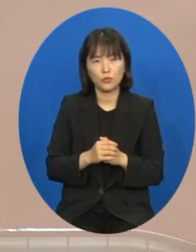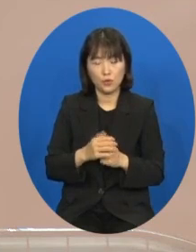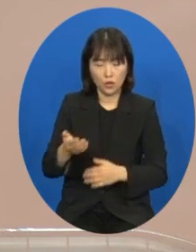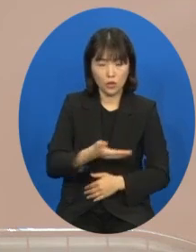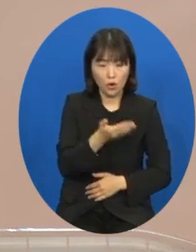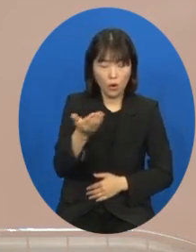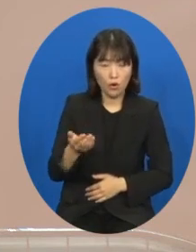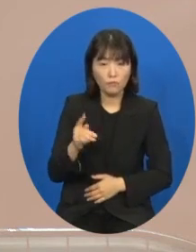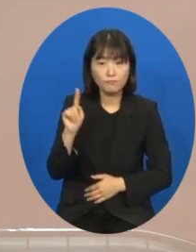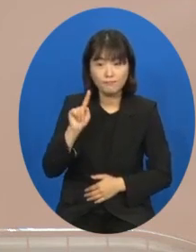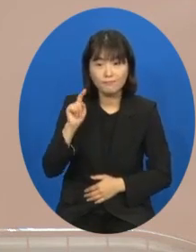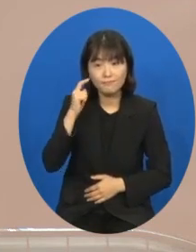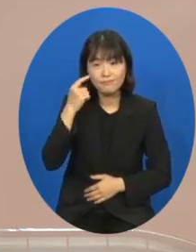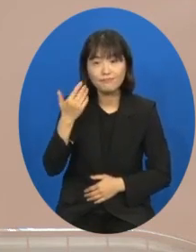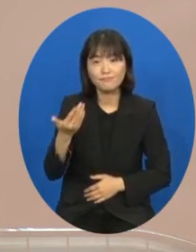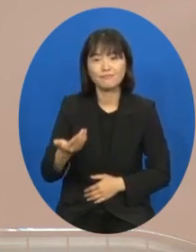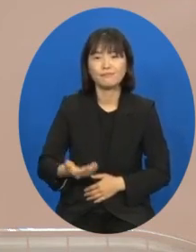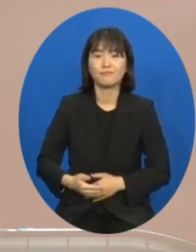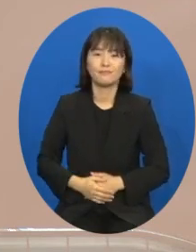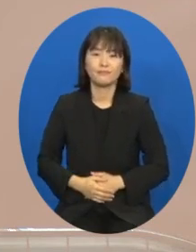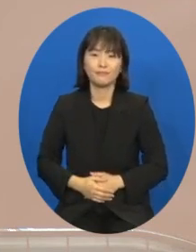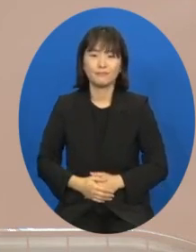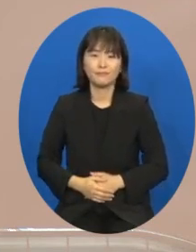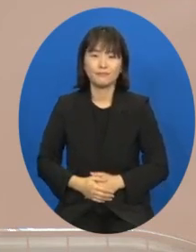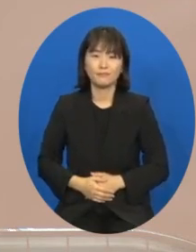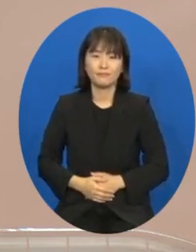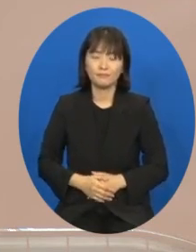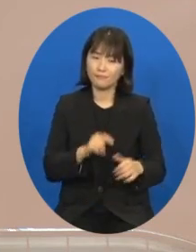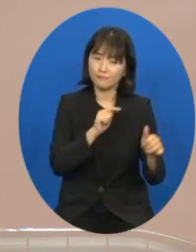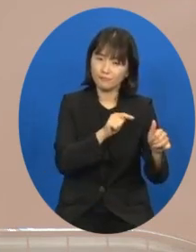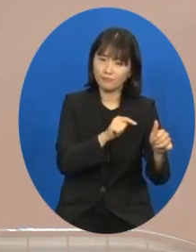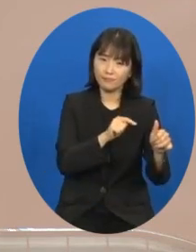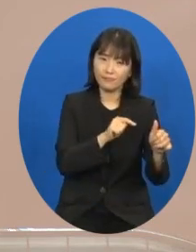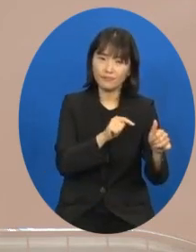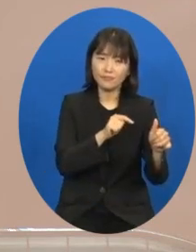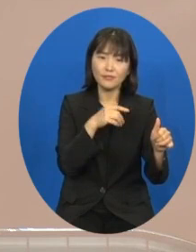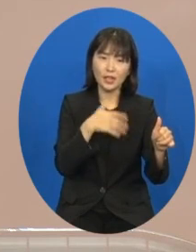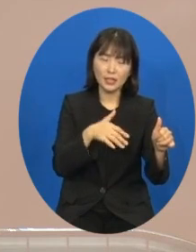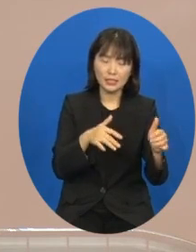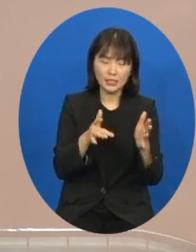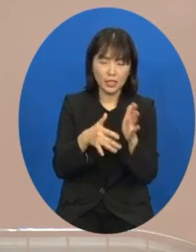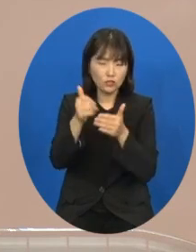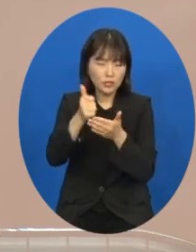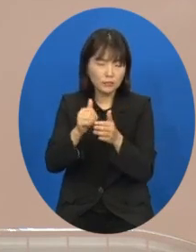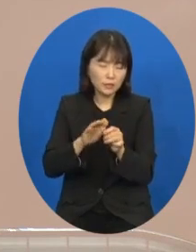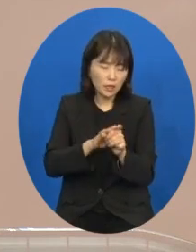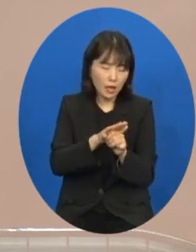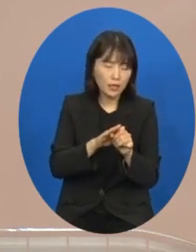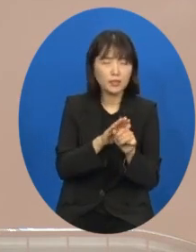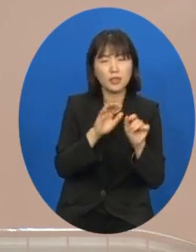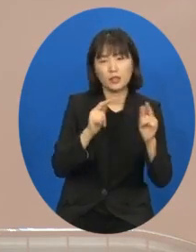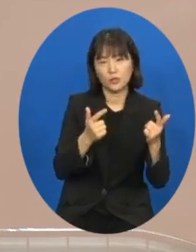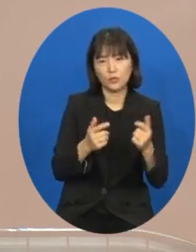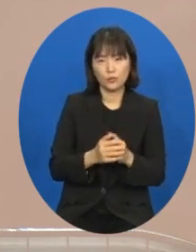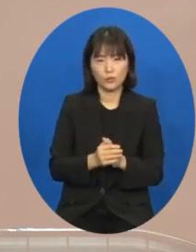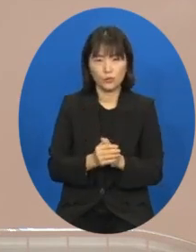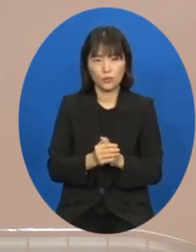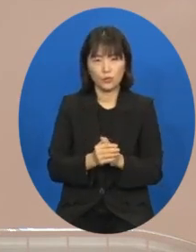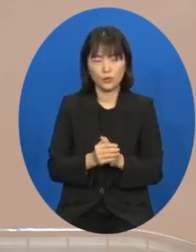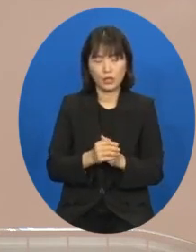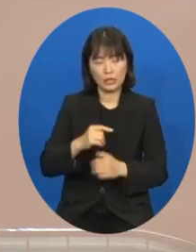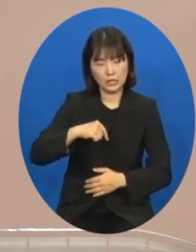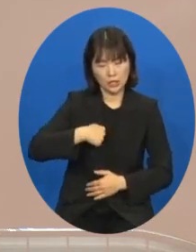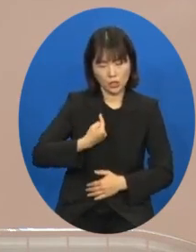여러분은 어떠신지 모르겠어요. 이 사람은 아직도 예수님을 사랑하는 게 아니고